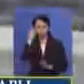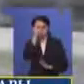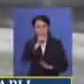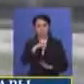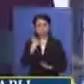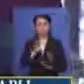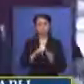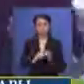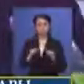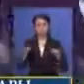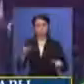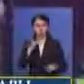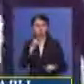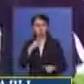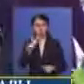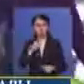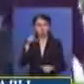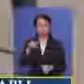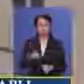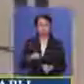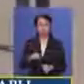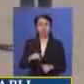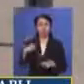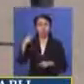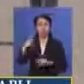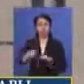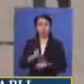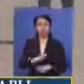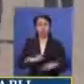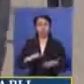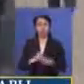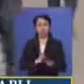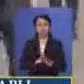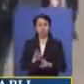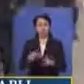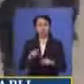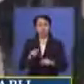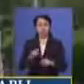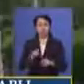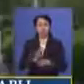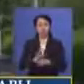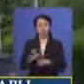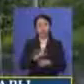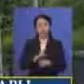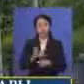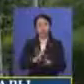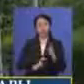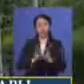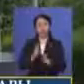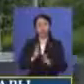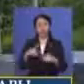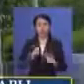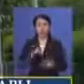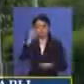салалық дамудың көрсеткіштері айтылып, оларды ары қарай өсірудің тетіктері нақтылады. Әсіресе өңдеу өнеркәсібіне басымдық